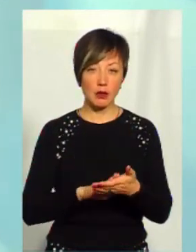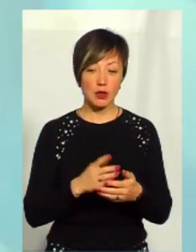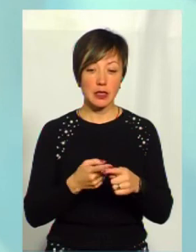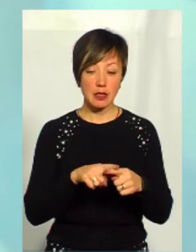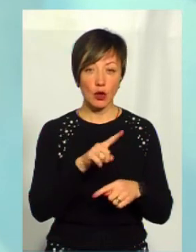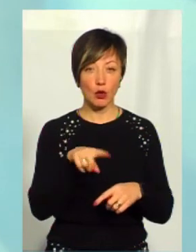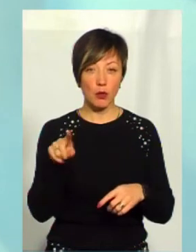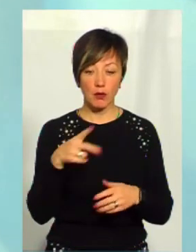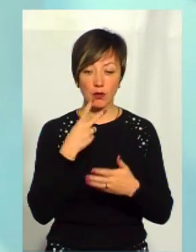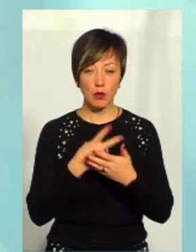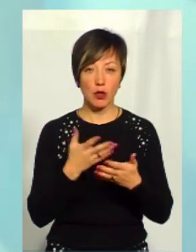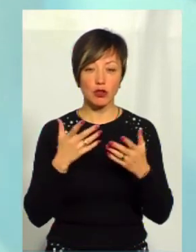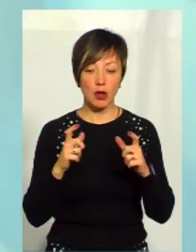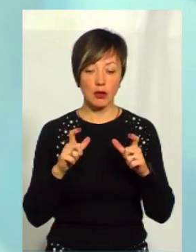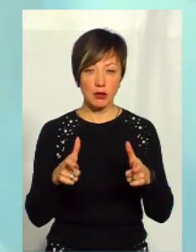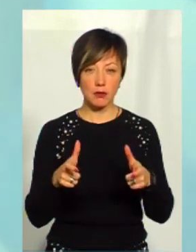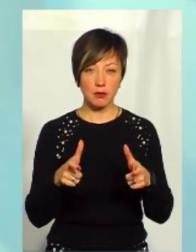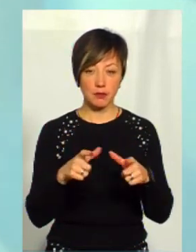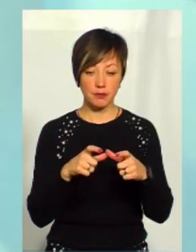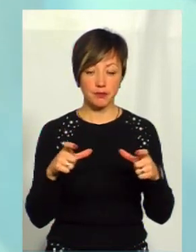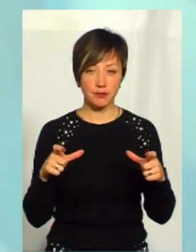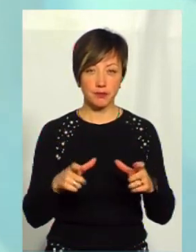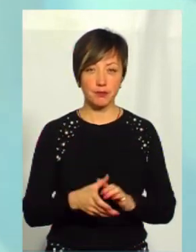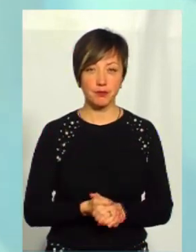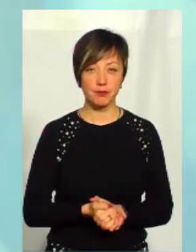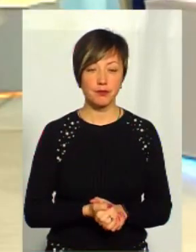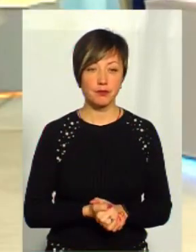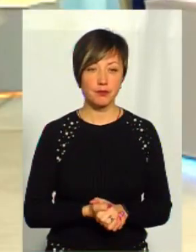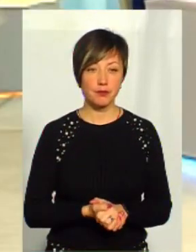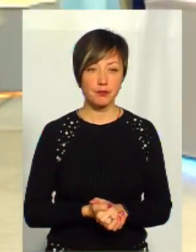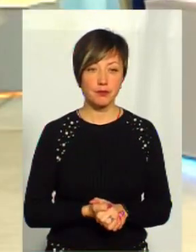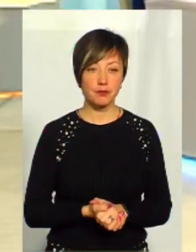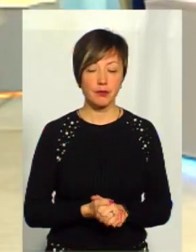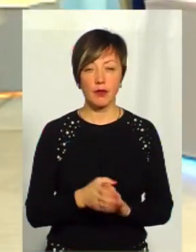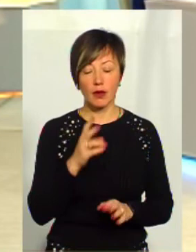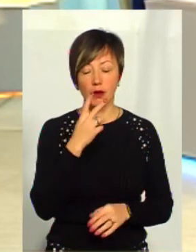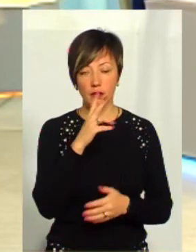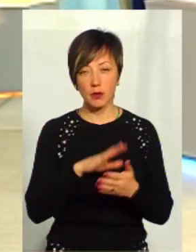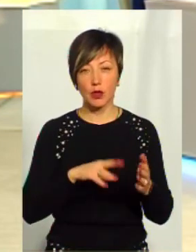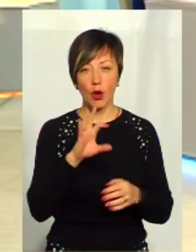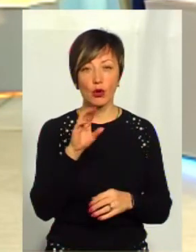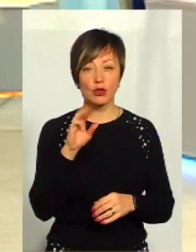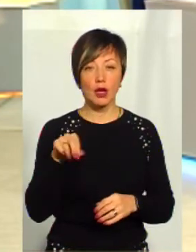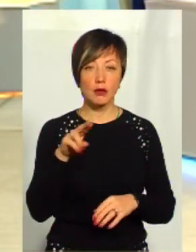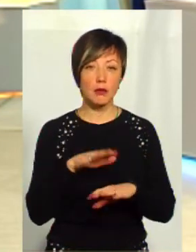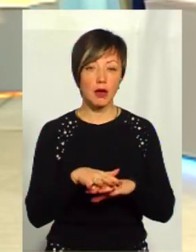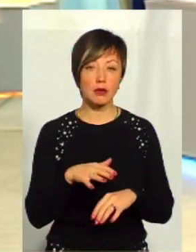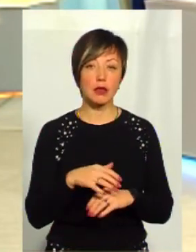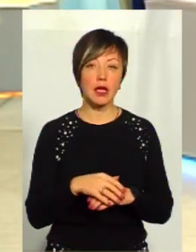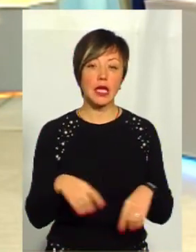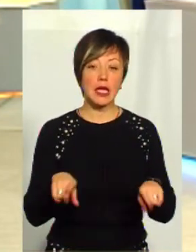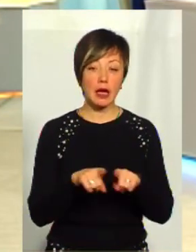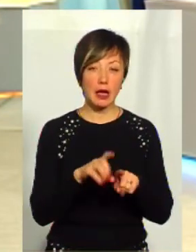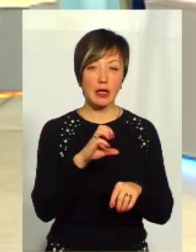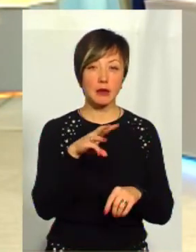вони ці номера відображалися, відповідно, вже в Ощадбанку. Ну, але я хочу сказати, що